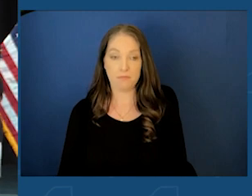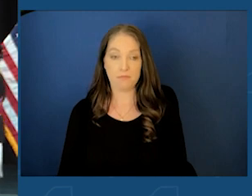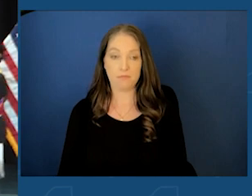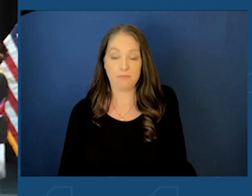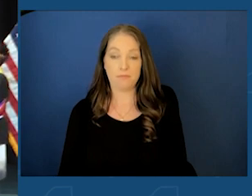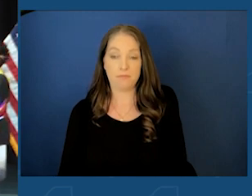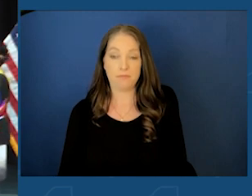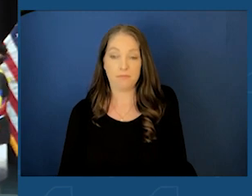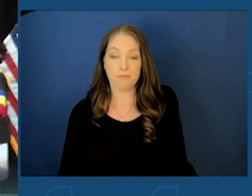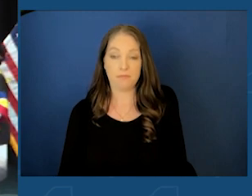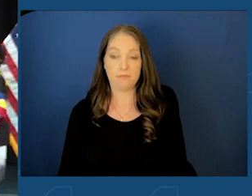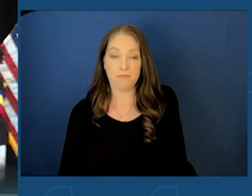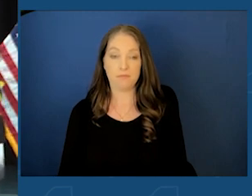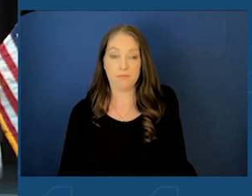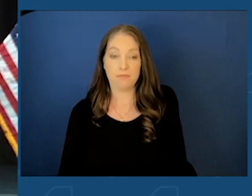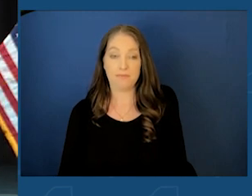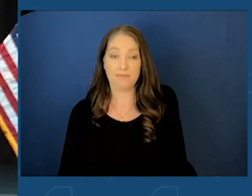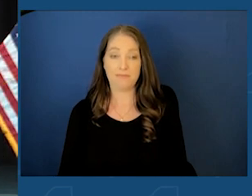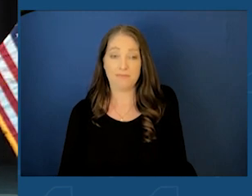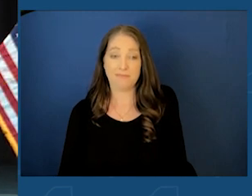알난다. 하이!